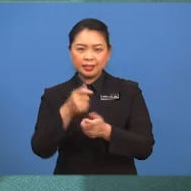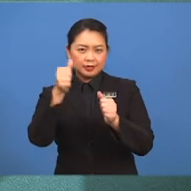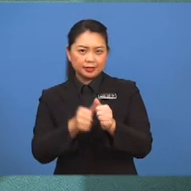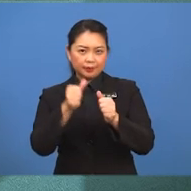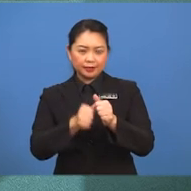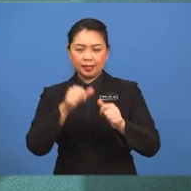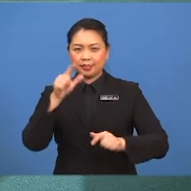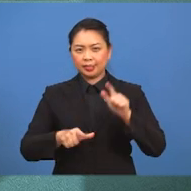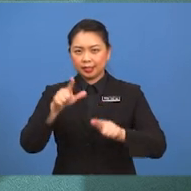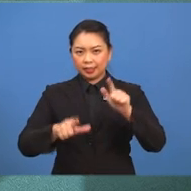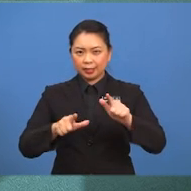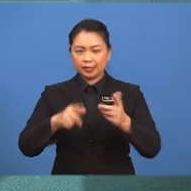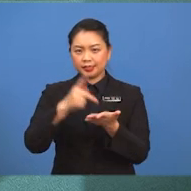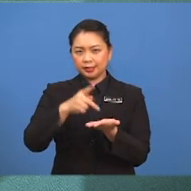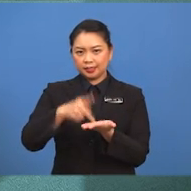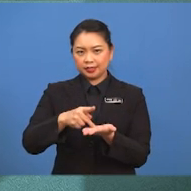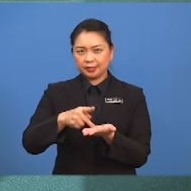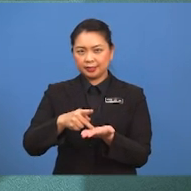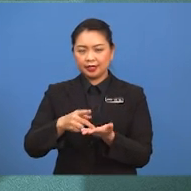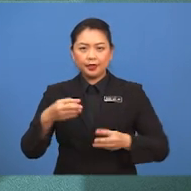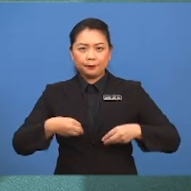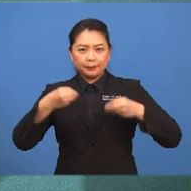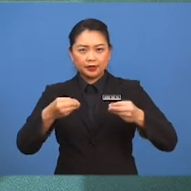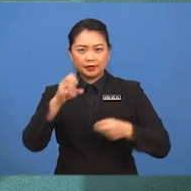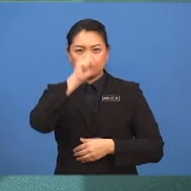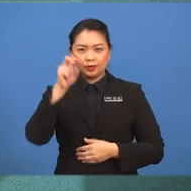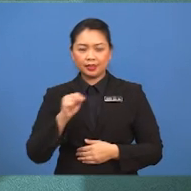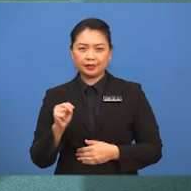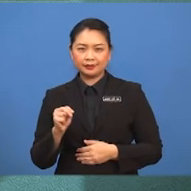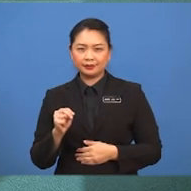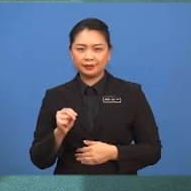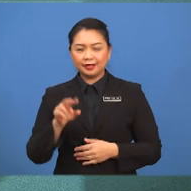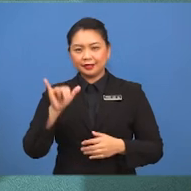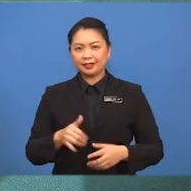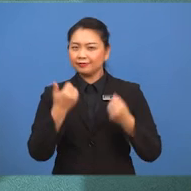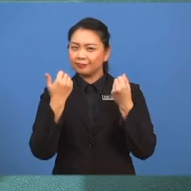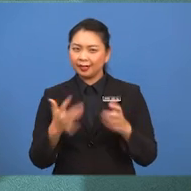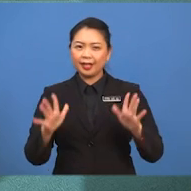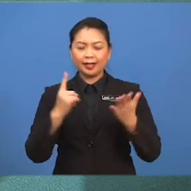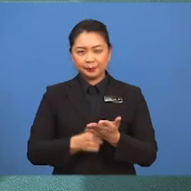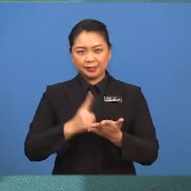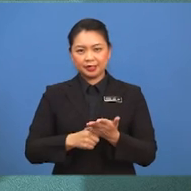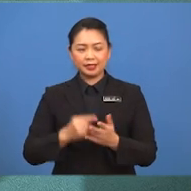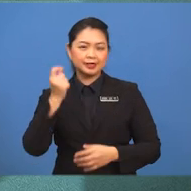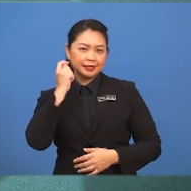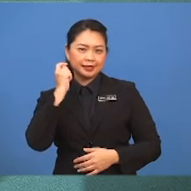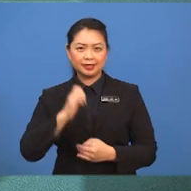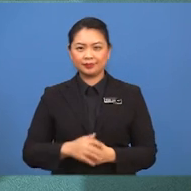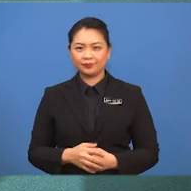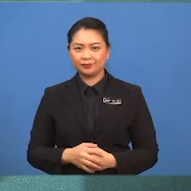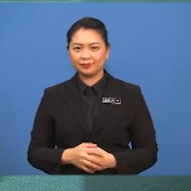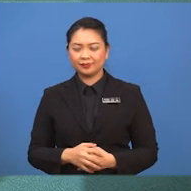setiap langkah pengiraan bagi soalan yang telah dibincangkan sebentar